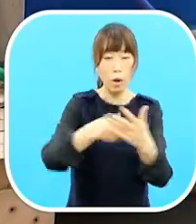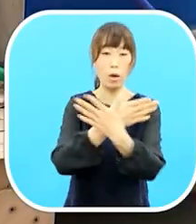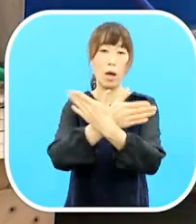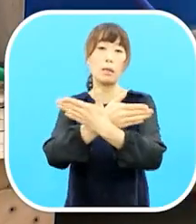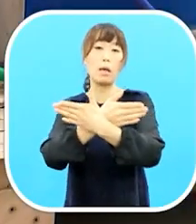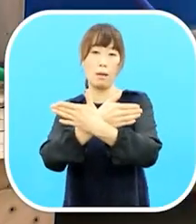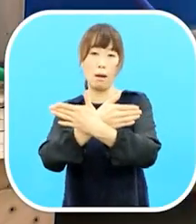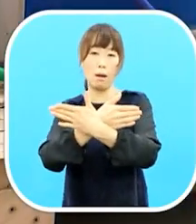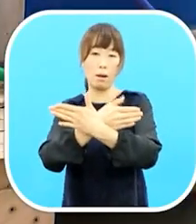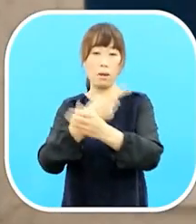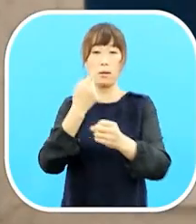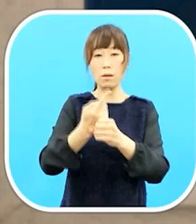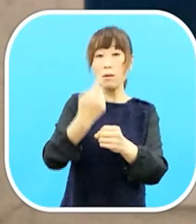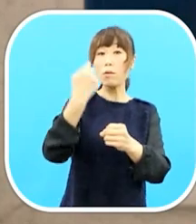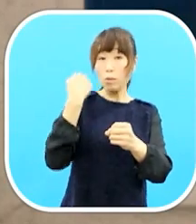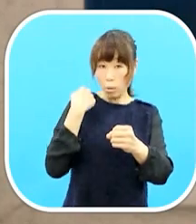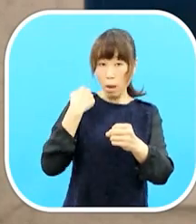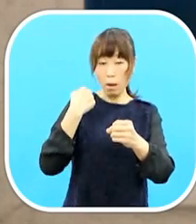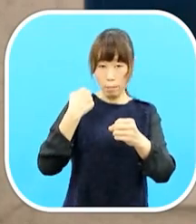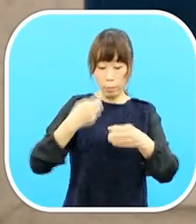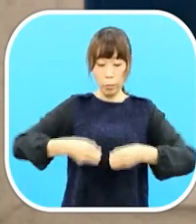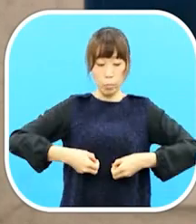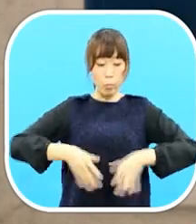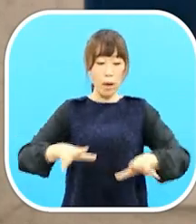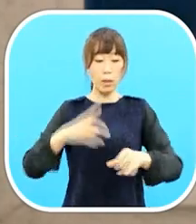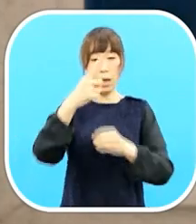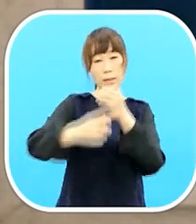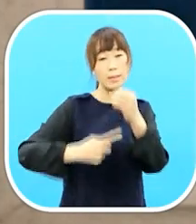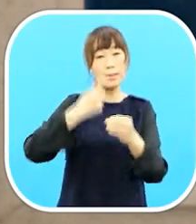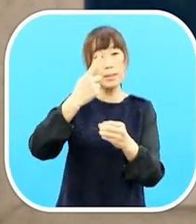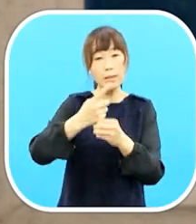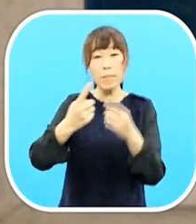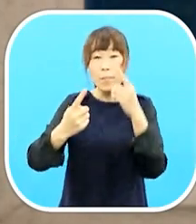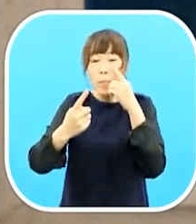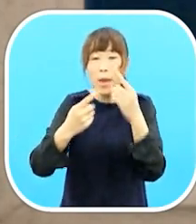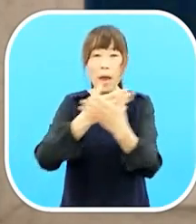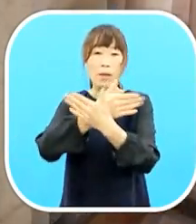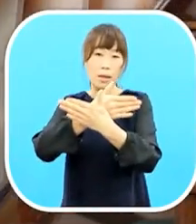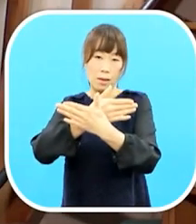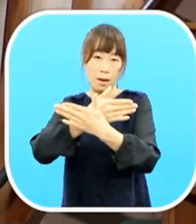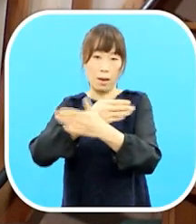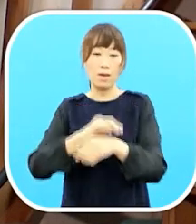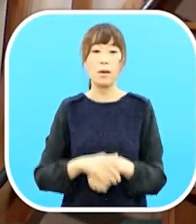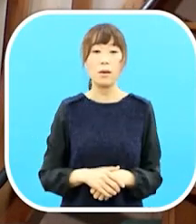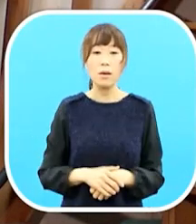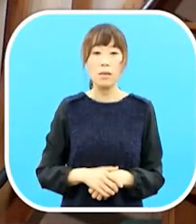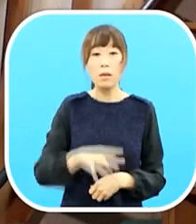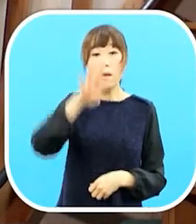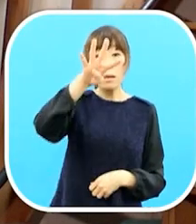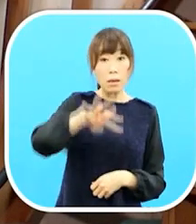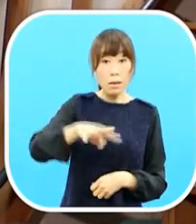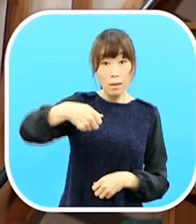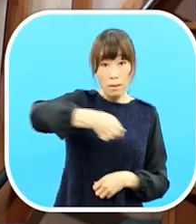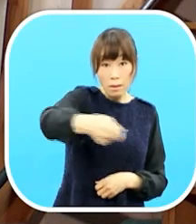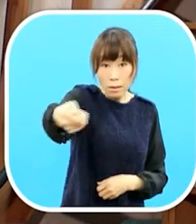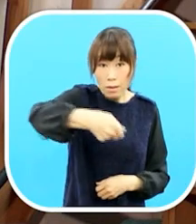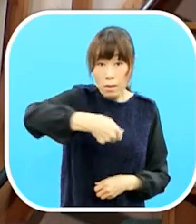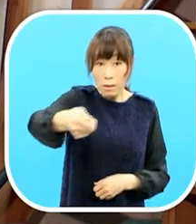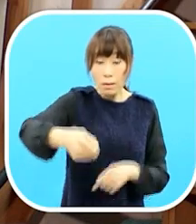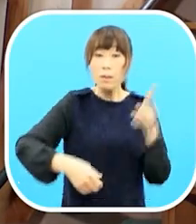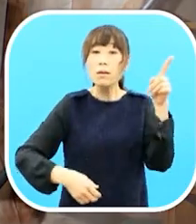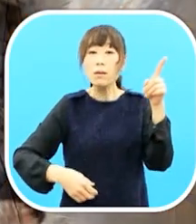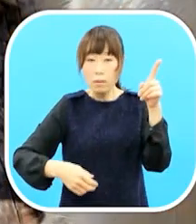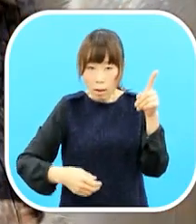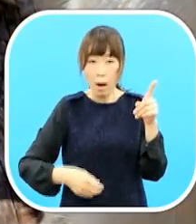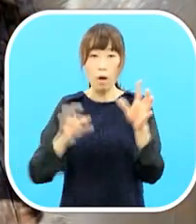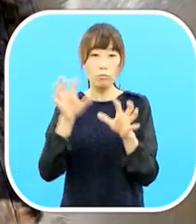去年この男鹿水族館で生まれた1年のハタハタですね。あちらの扉はホッキョクグマのゴータと